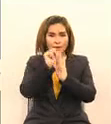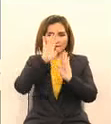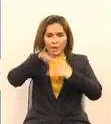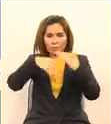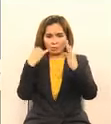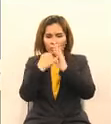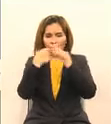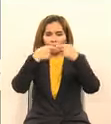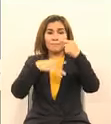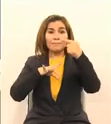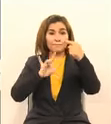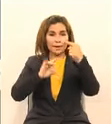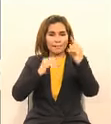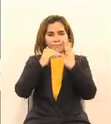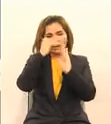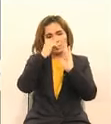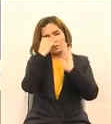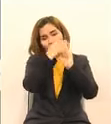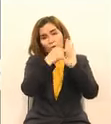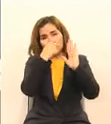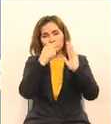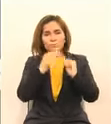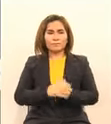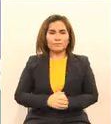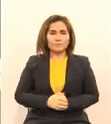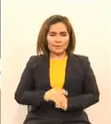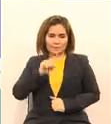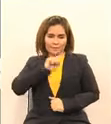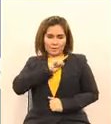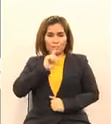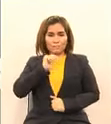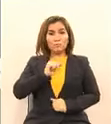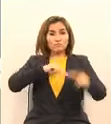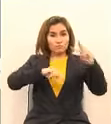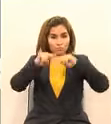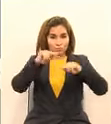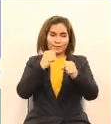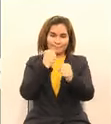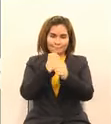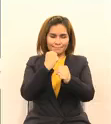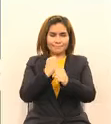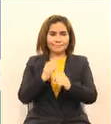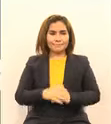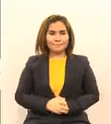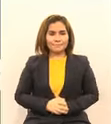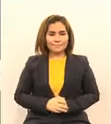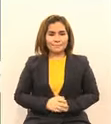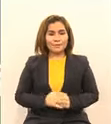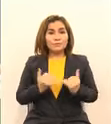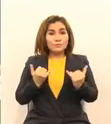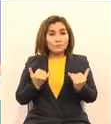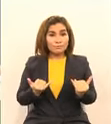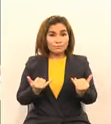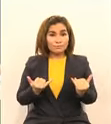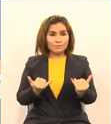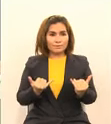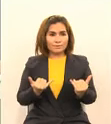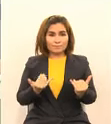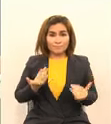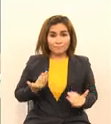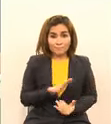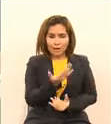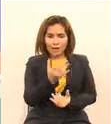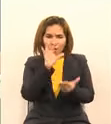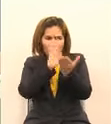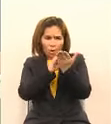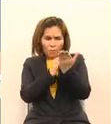8จังหวัดตอนบนทั้งหมดนะครับเป็นเขตที่ผมดูแลรับผิดชอบอยู่นะครับณปัจจุบันทุกท่านคงมี